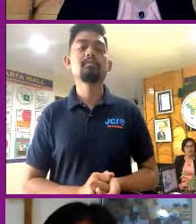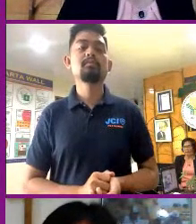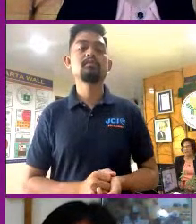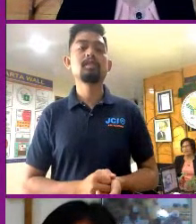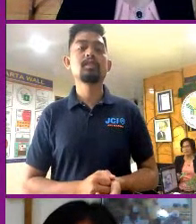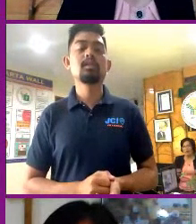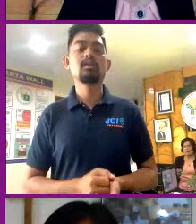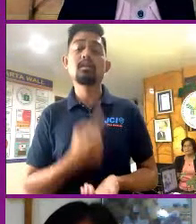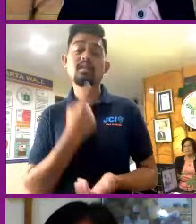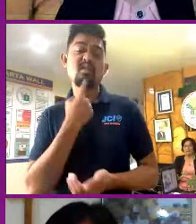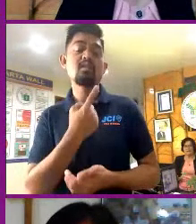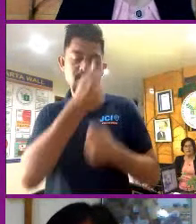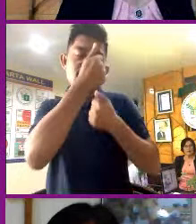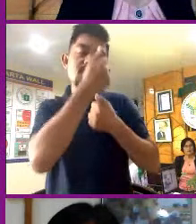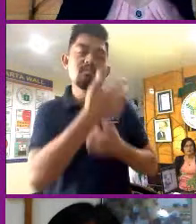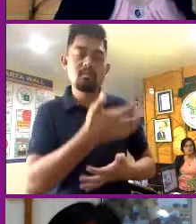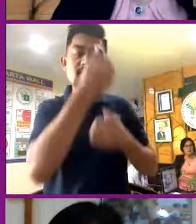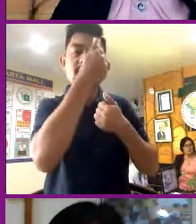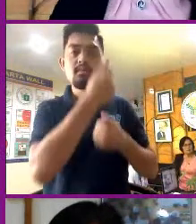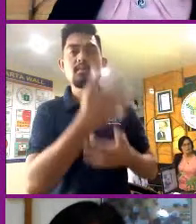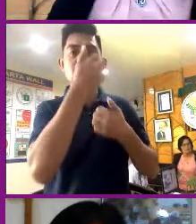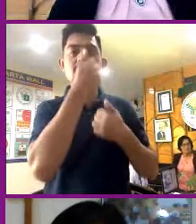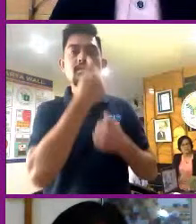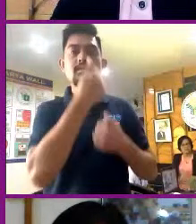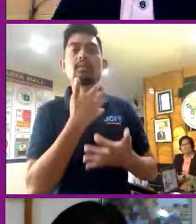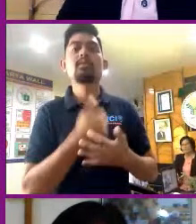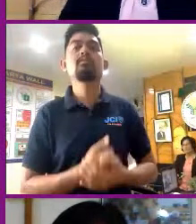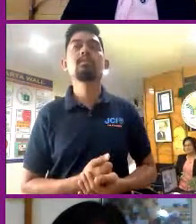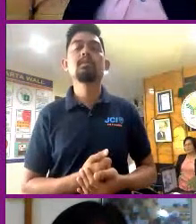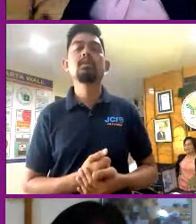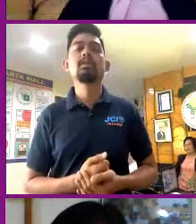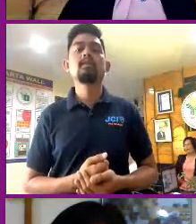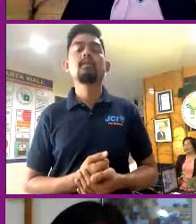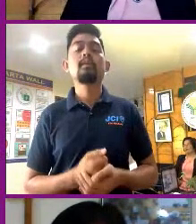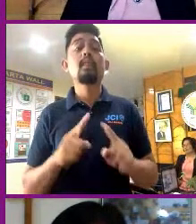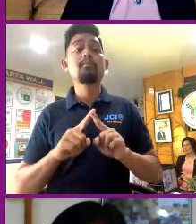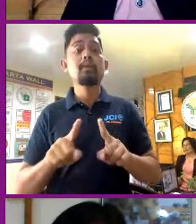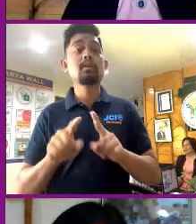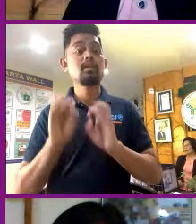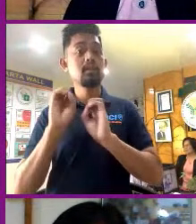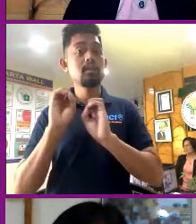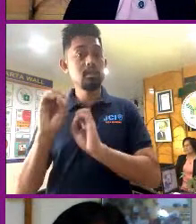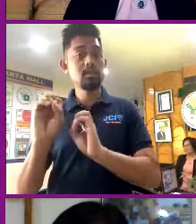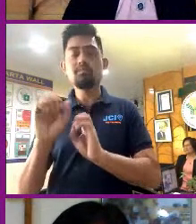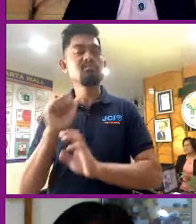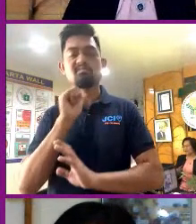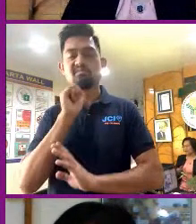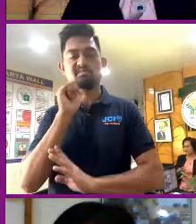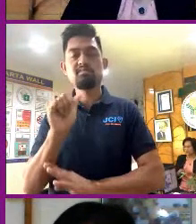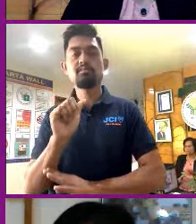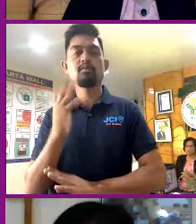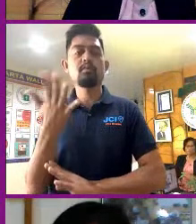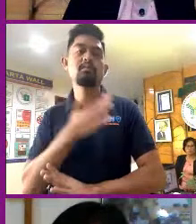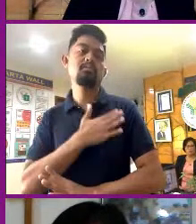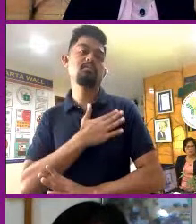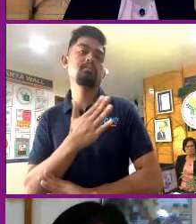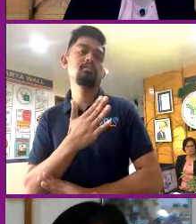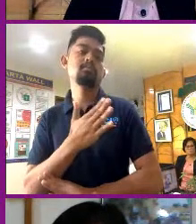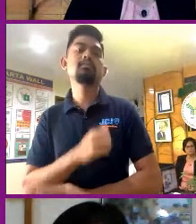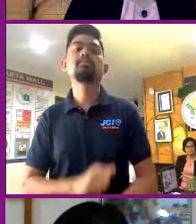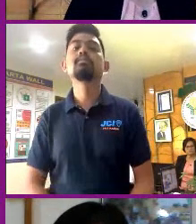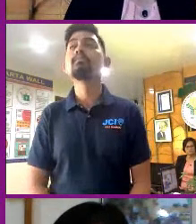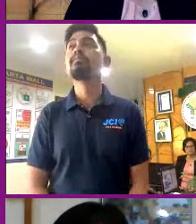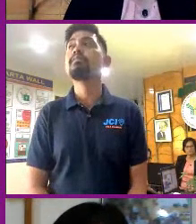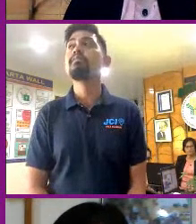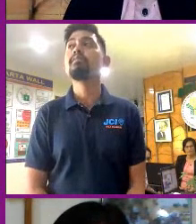very lagging behind talaga ang ano natin. Kasi hindi man sila, ano ba yan? Hindi masyadong sinusunod yung